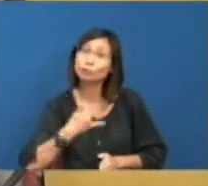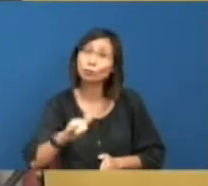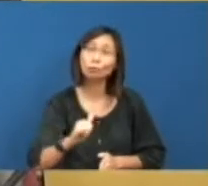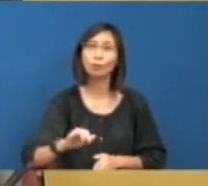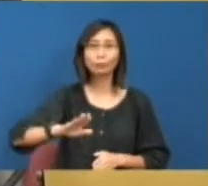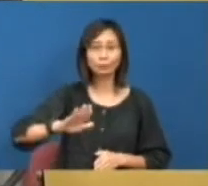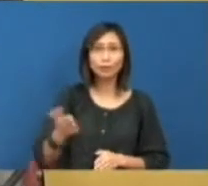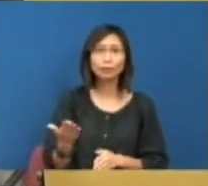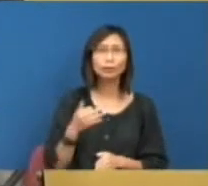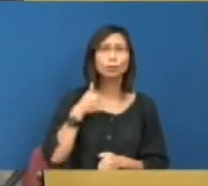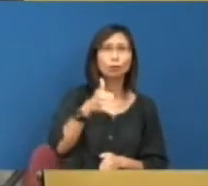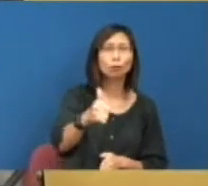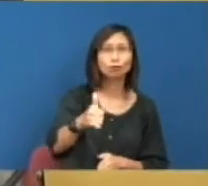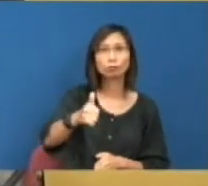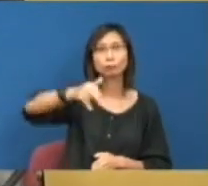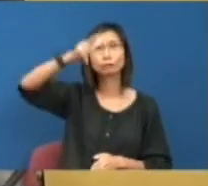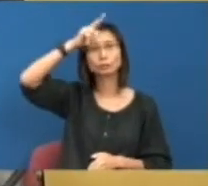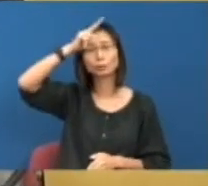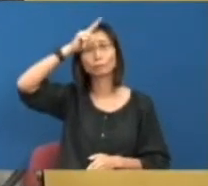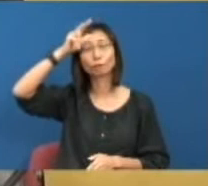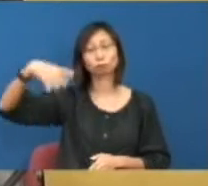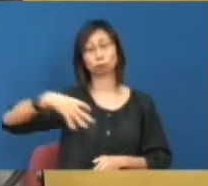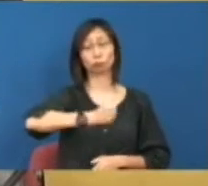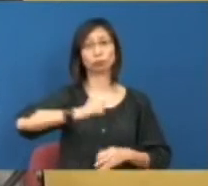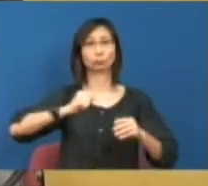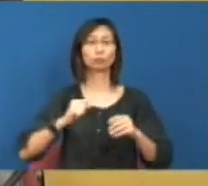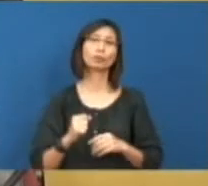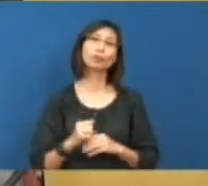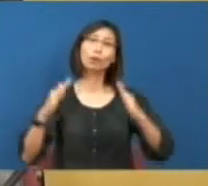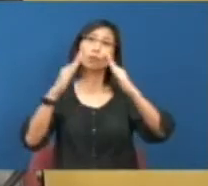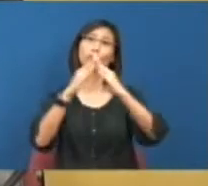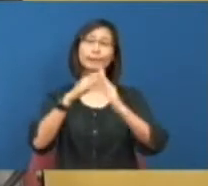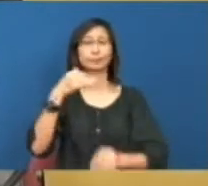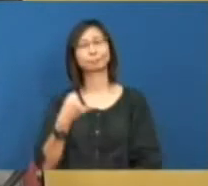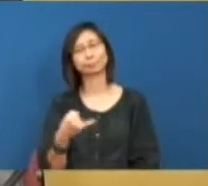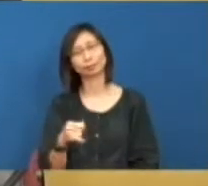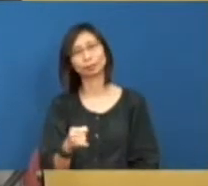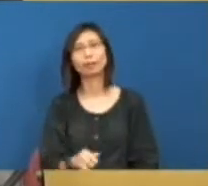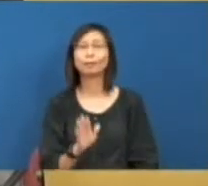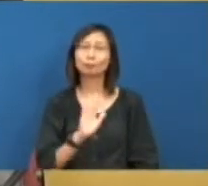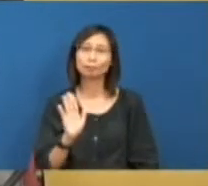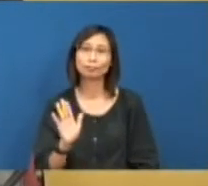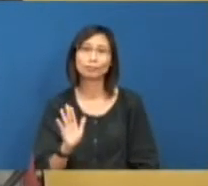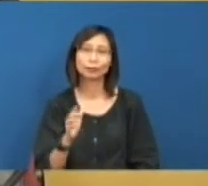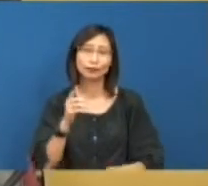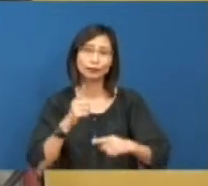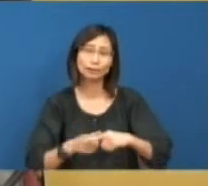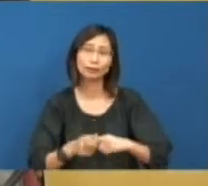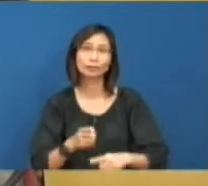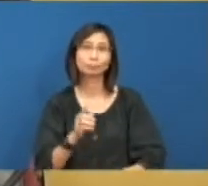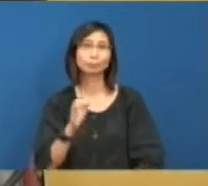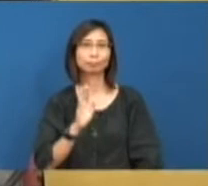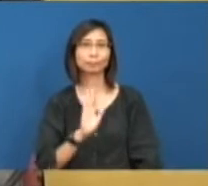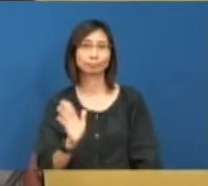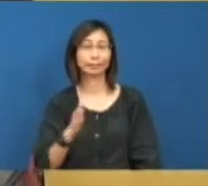他整個布防的意義呢，就不是說怕這個示威者堵塞道路，他都不理你，根